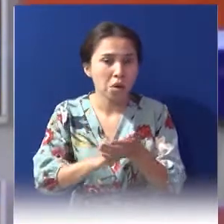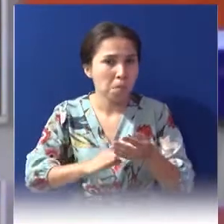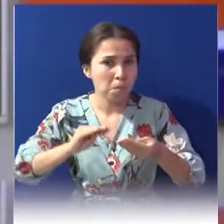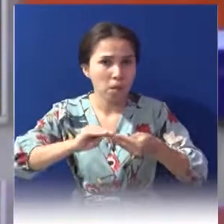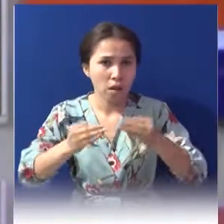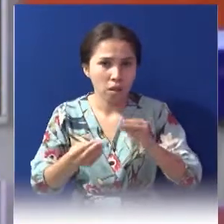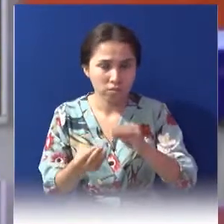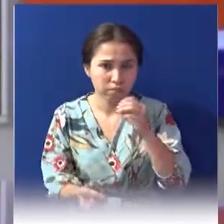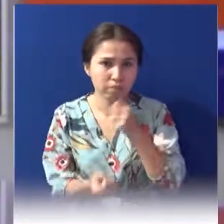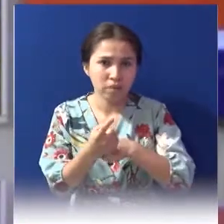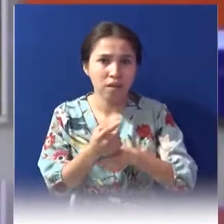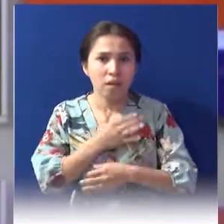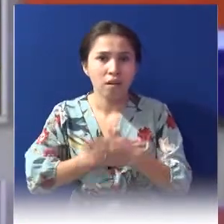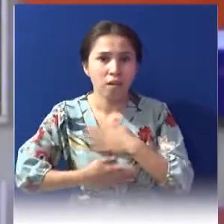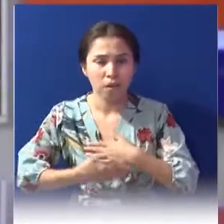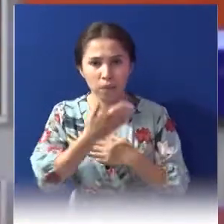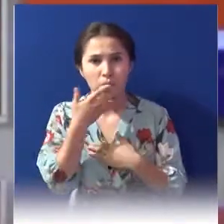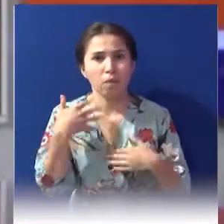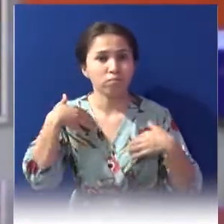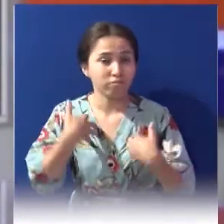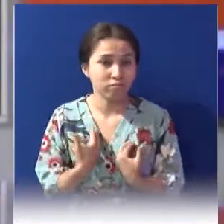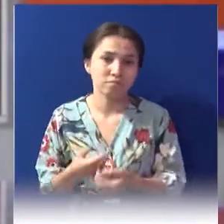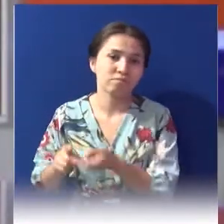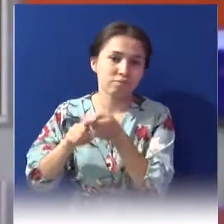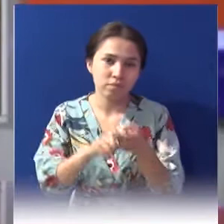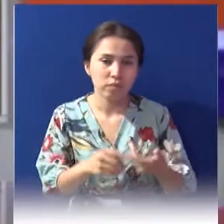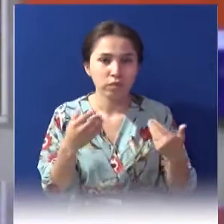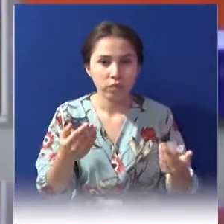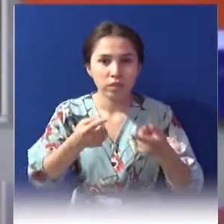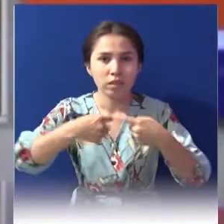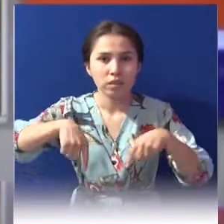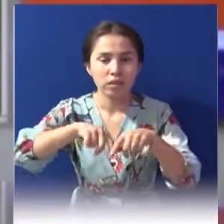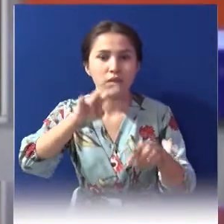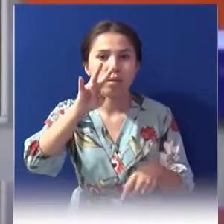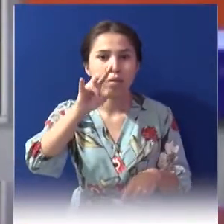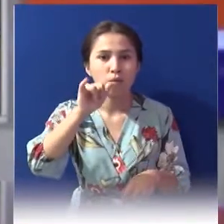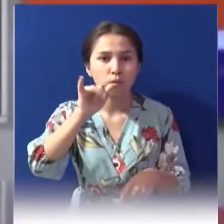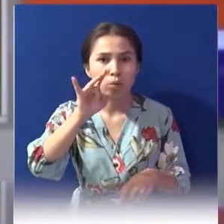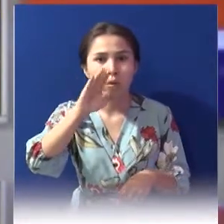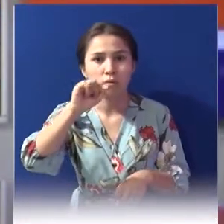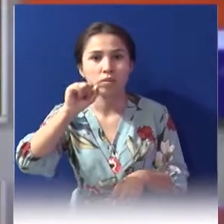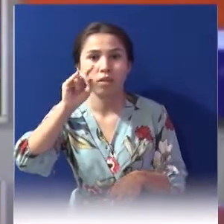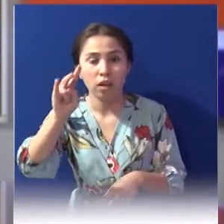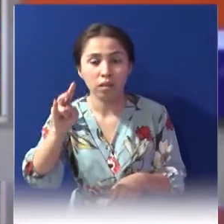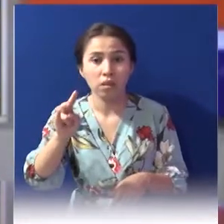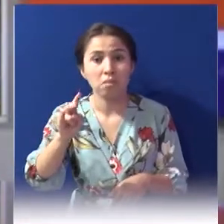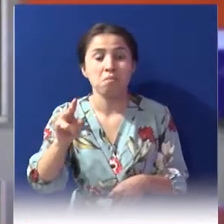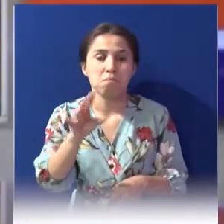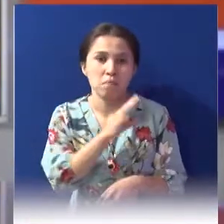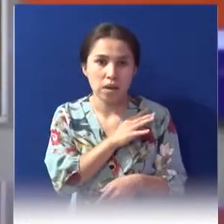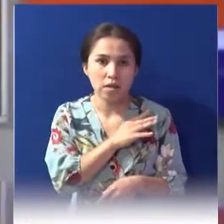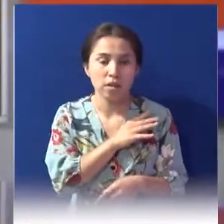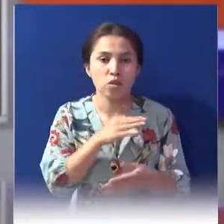неразрешимой проблемой и омрачить радость начала учебного года. В этой связи областной филиал партии «Нур Отан» и компания